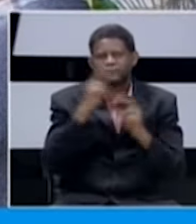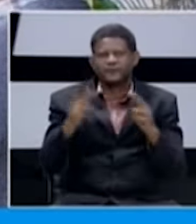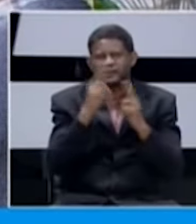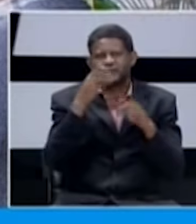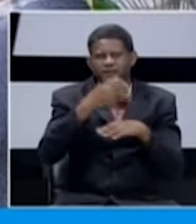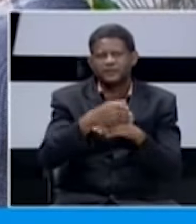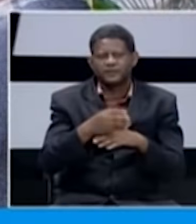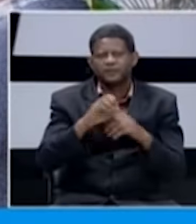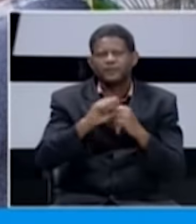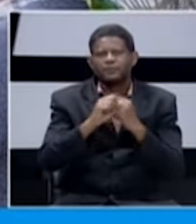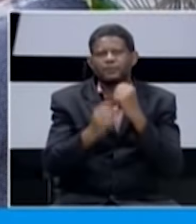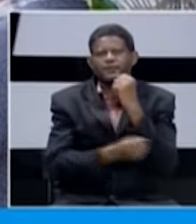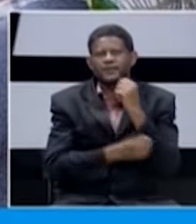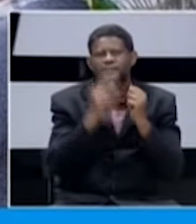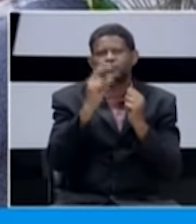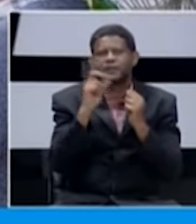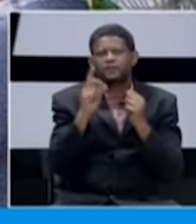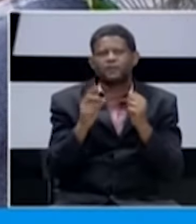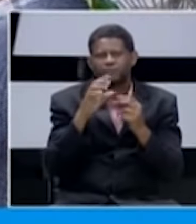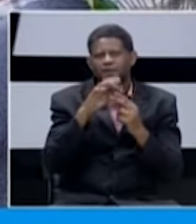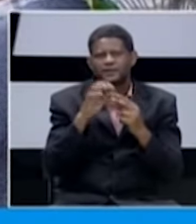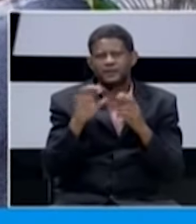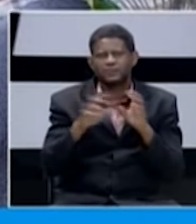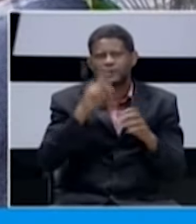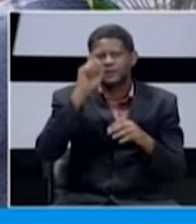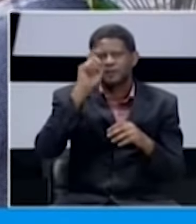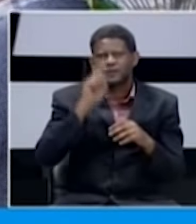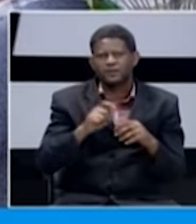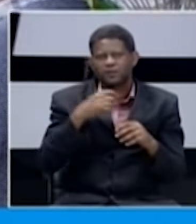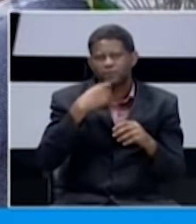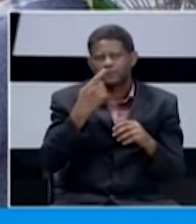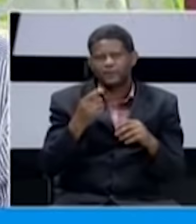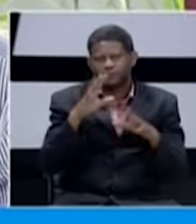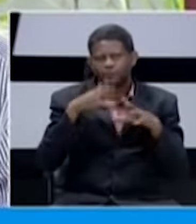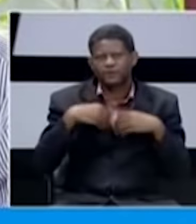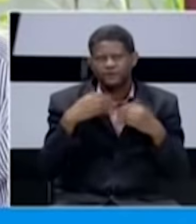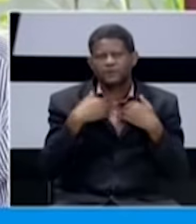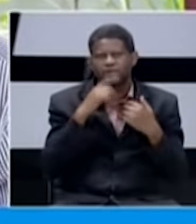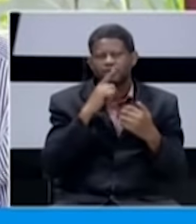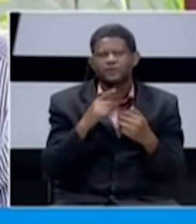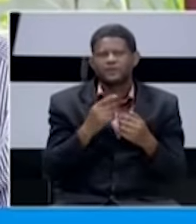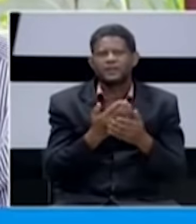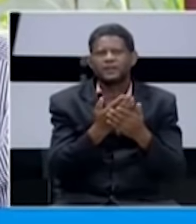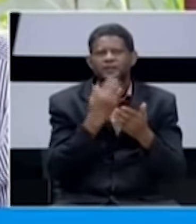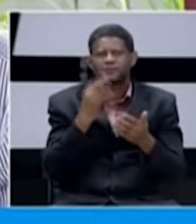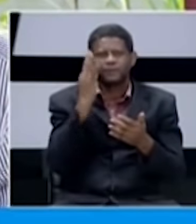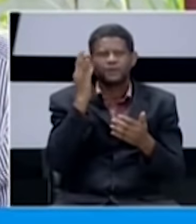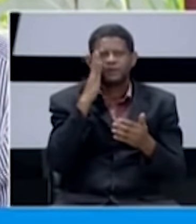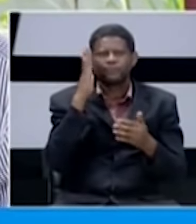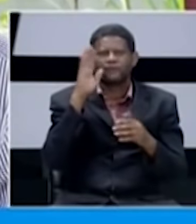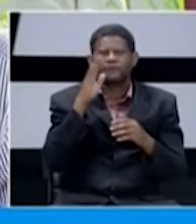ባይቶ ፍትሓዊ መረፃ ክካየድ ይግባእ ምባሉ ቅቡልነት ዘለዎ ኢሎም ኢህደግ ቅድሚ ምፍራሱ